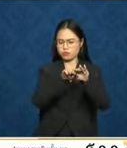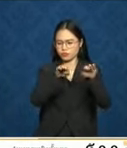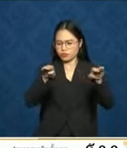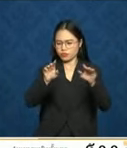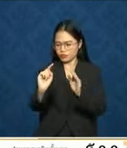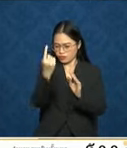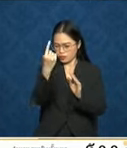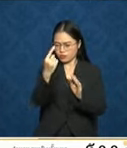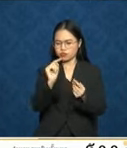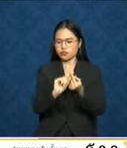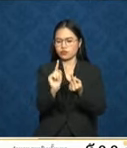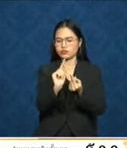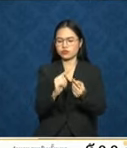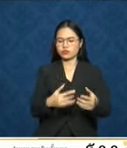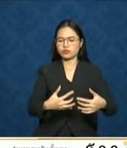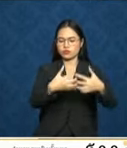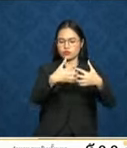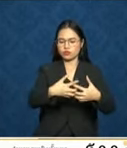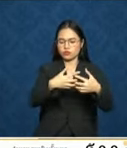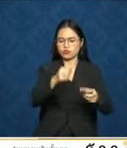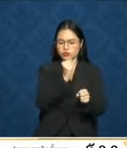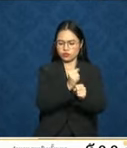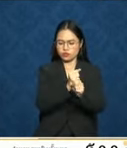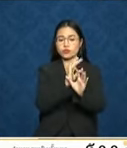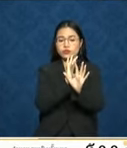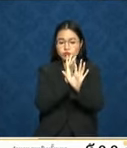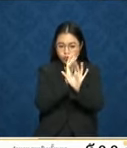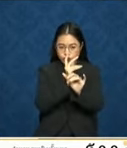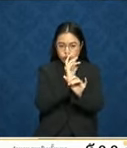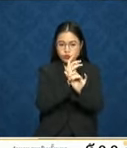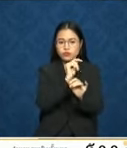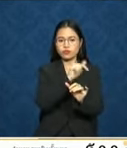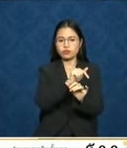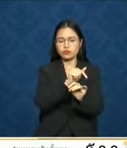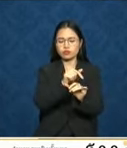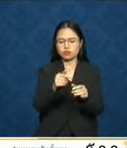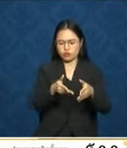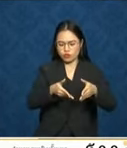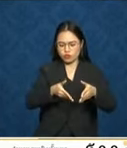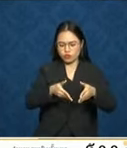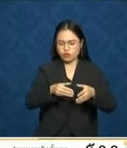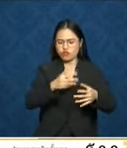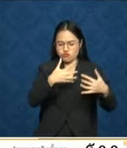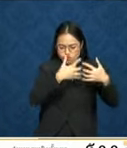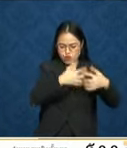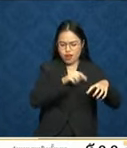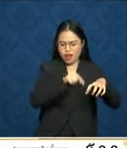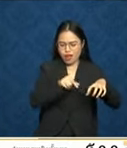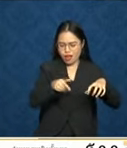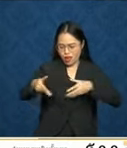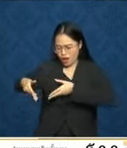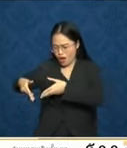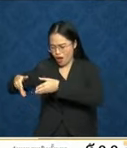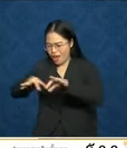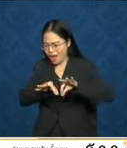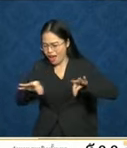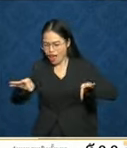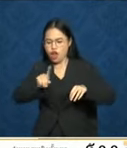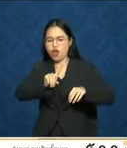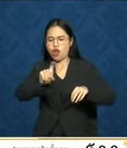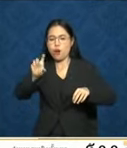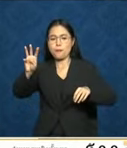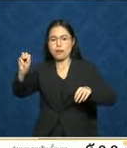ข้อจอว่าโรงงานผลิตสุราเนี่ยจะต้องมีระยะห่างจากแหล่งน้ำสาธารณะไม่ต่ำกว่า100เมตรนะครับแล้วก็มีระบบบำบัดน้ำเสียตาม